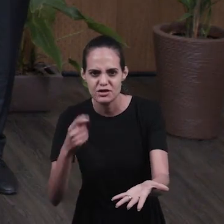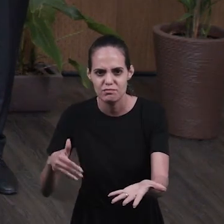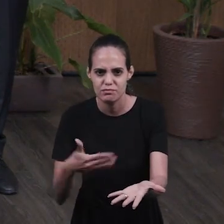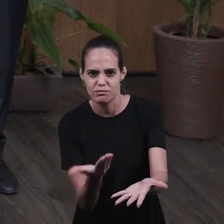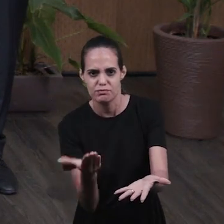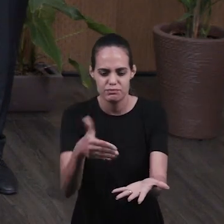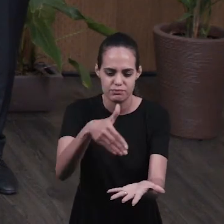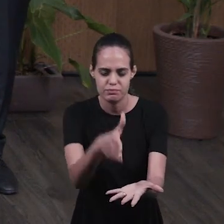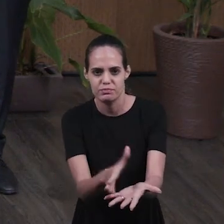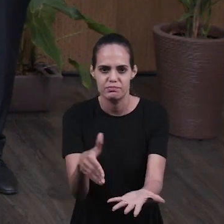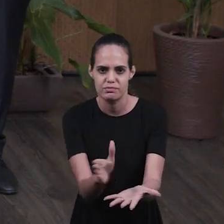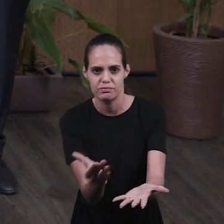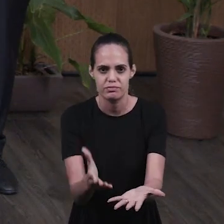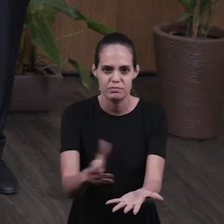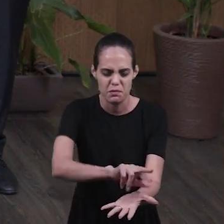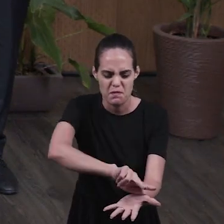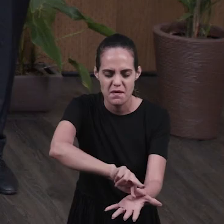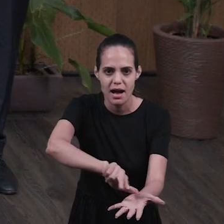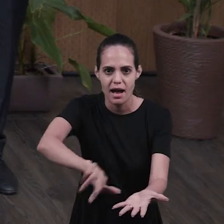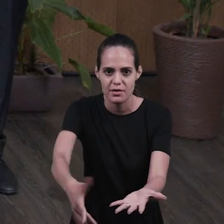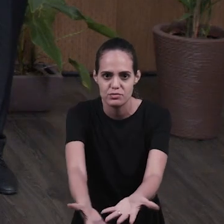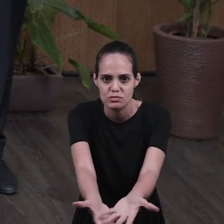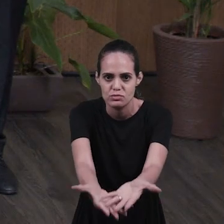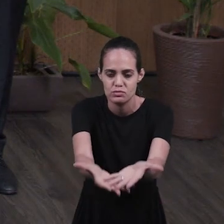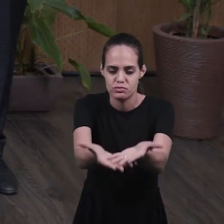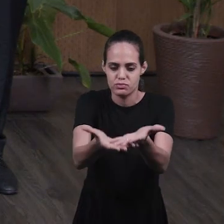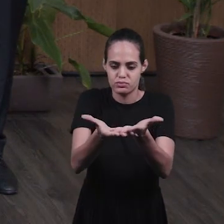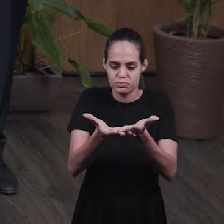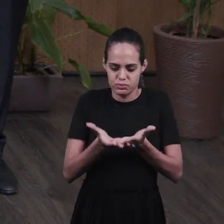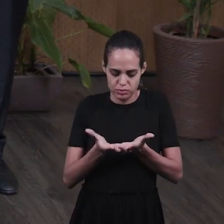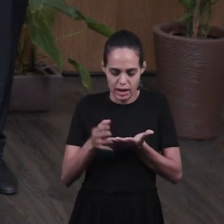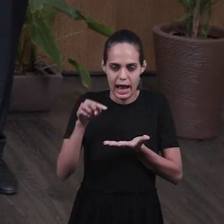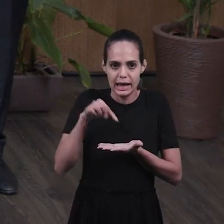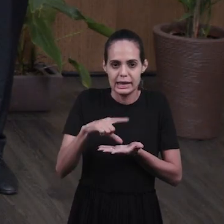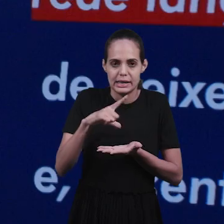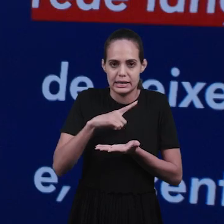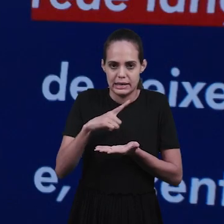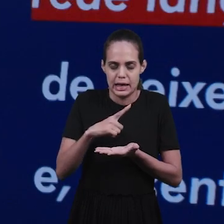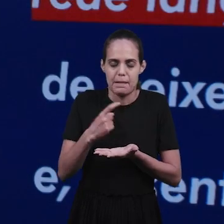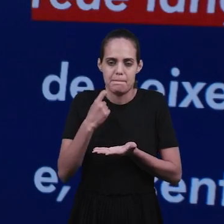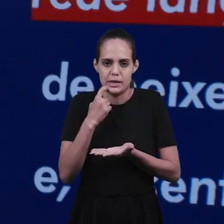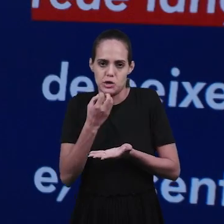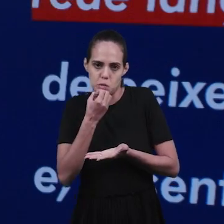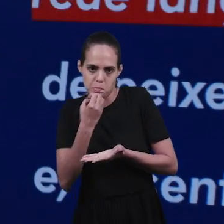poissons, bons et mauvais. Mais après, il y a une séparation.